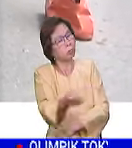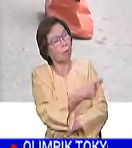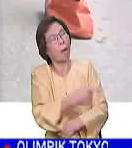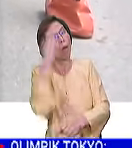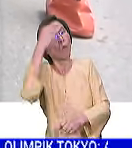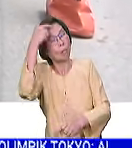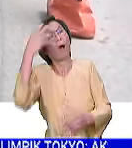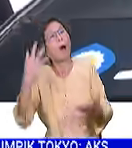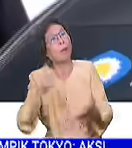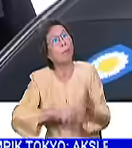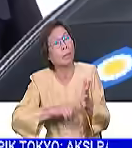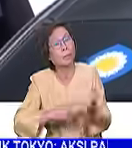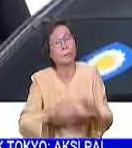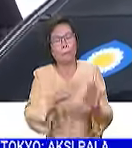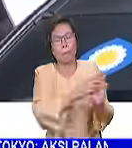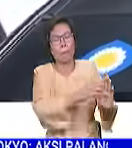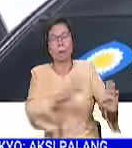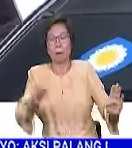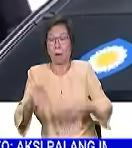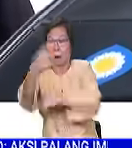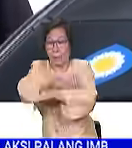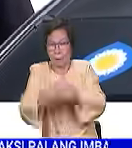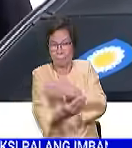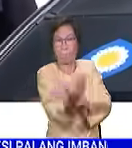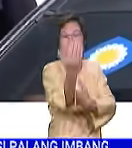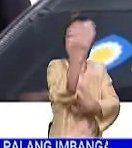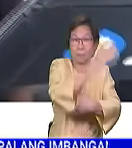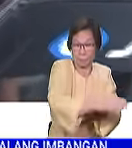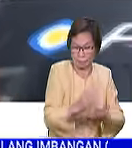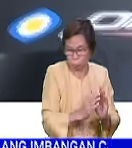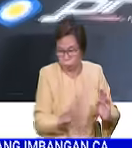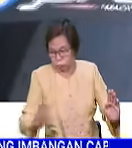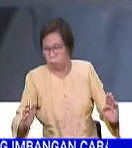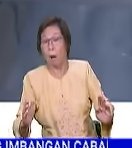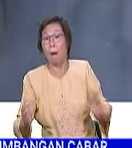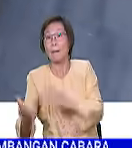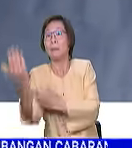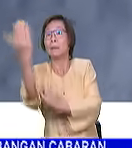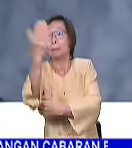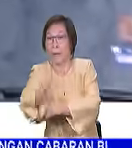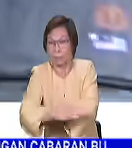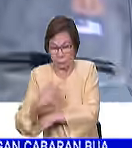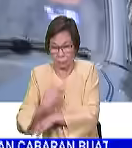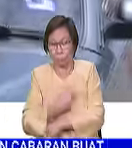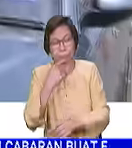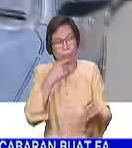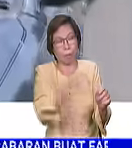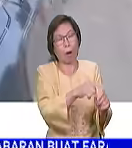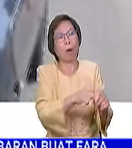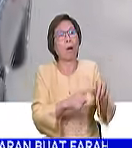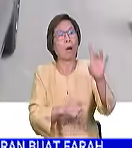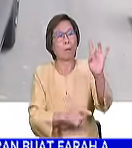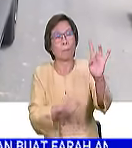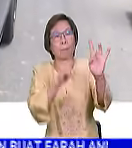tuan? Sepanjang hari ini daripada pagi hingga ke petang ni kita telah arahkan